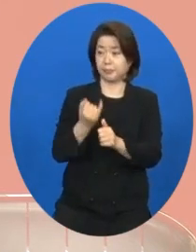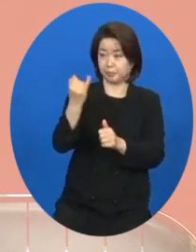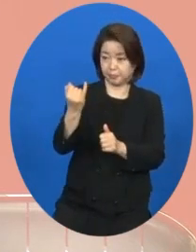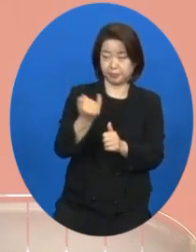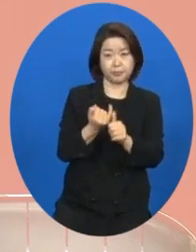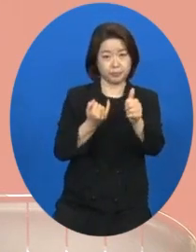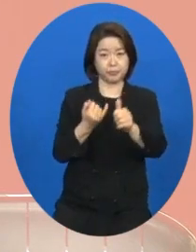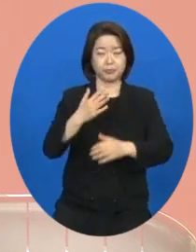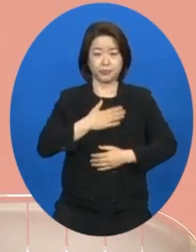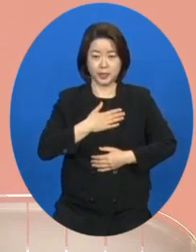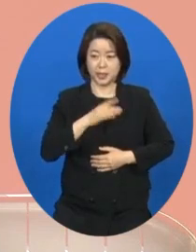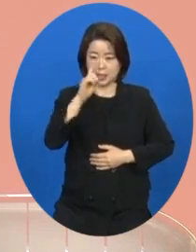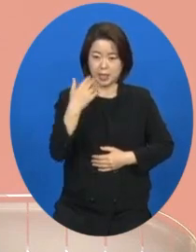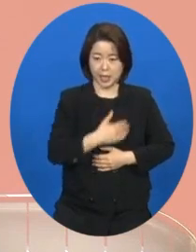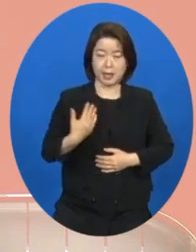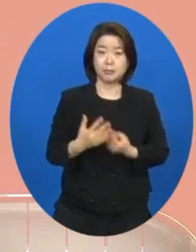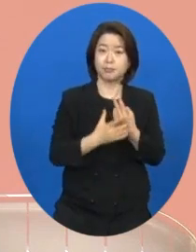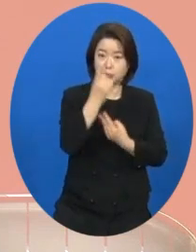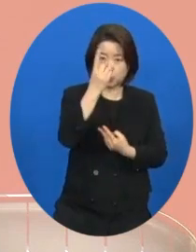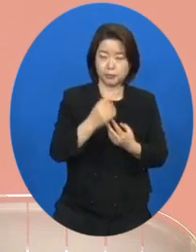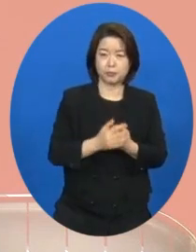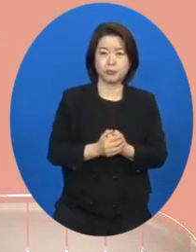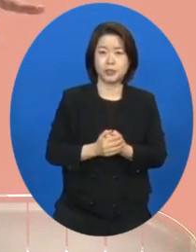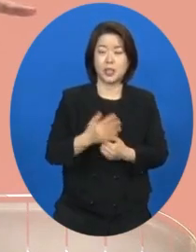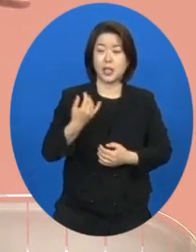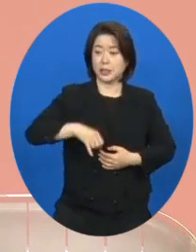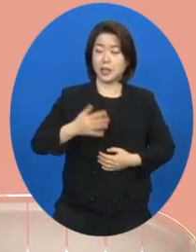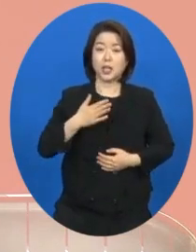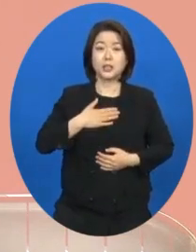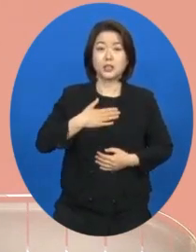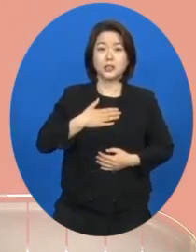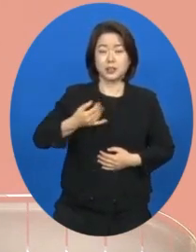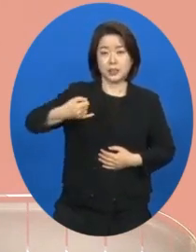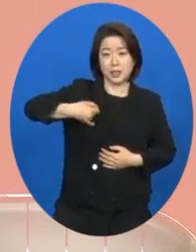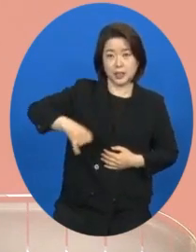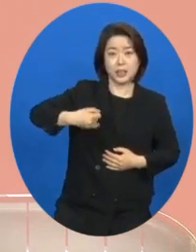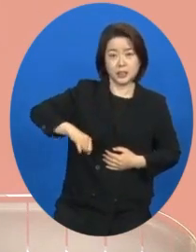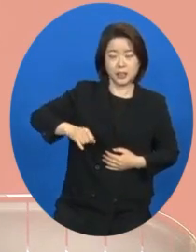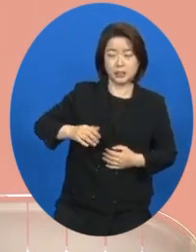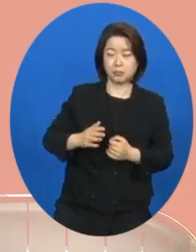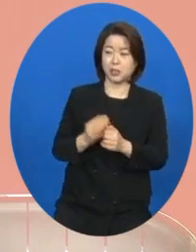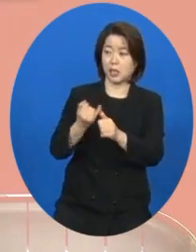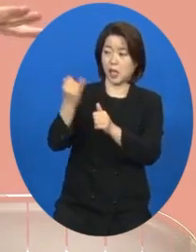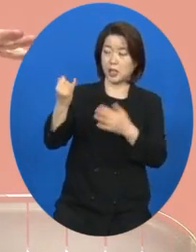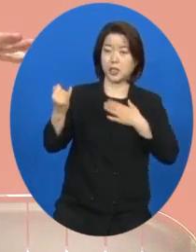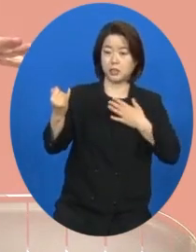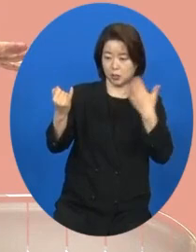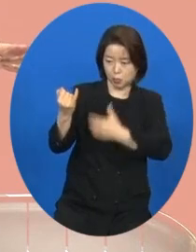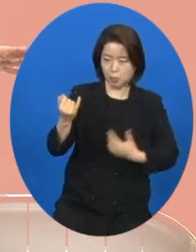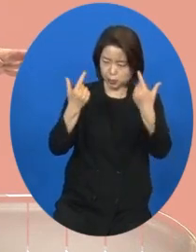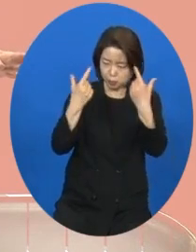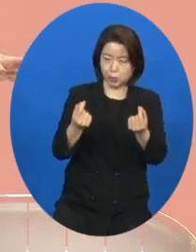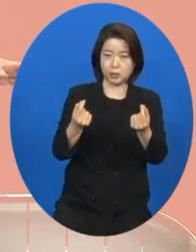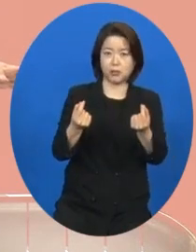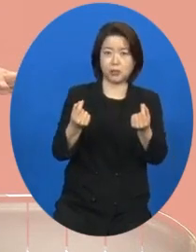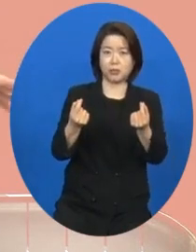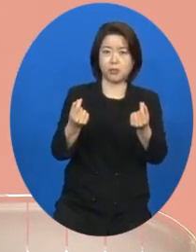나는 한 몸이다. 딸은 내 자식이지만 아내는 내 몸이다. 그럼 아내가 잘못했을